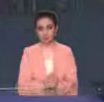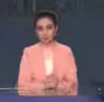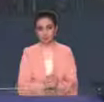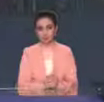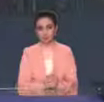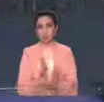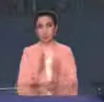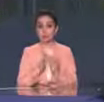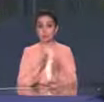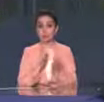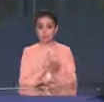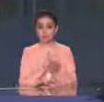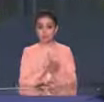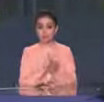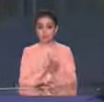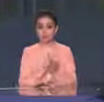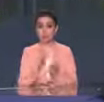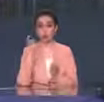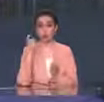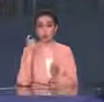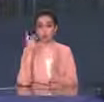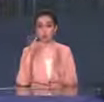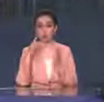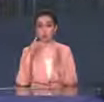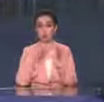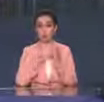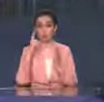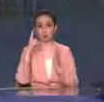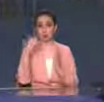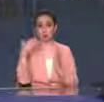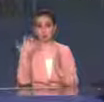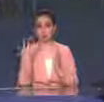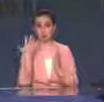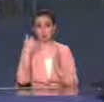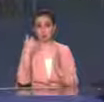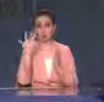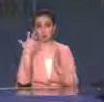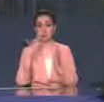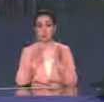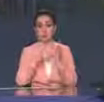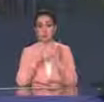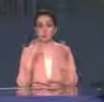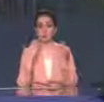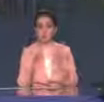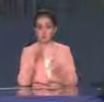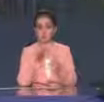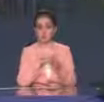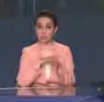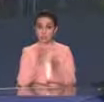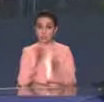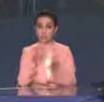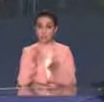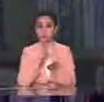домашнее задание упражнение 147 155 157 однако прежде чем вы выполните эти